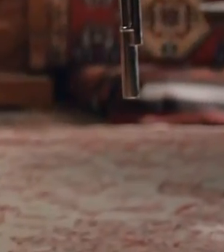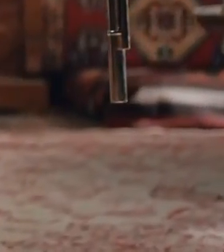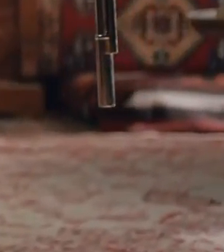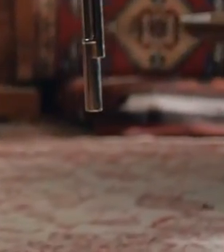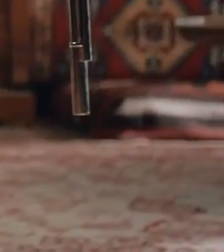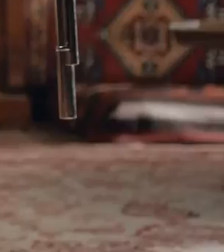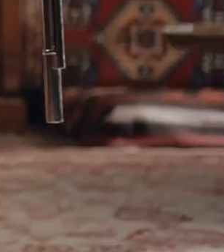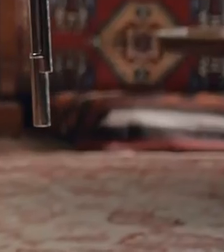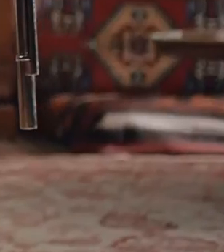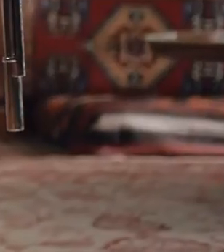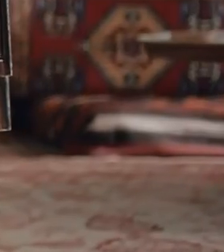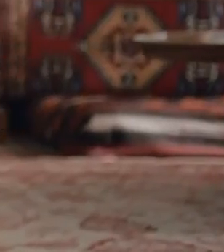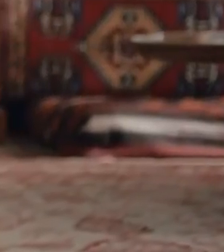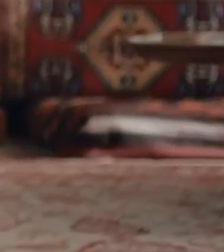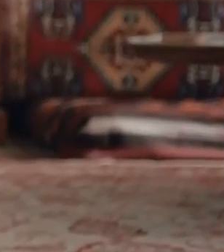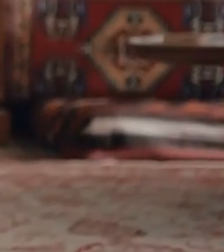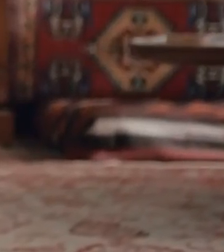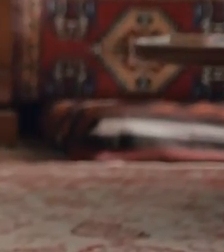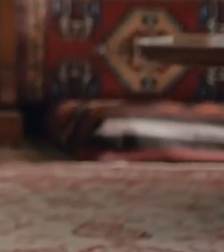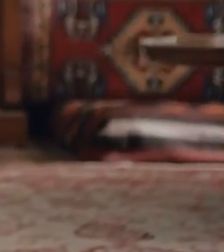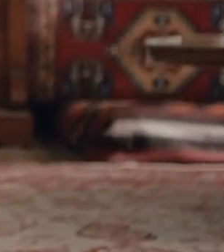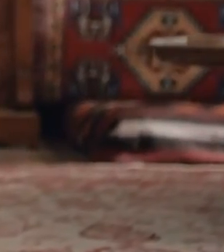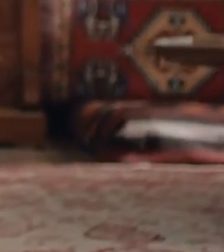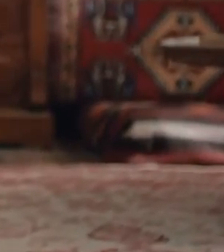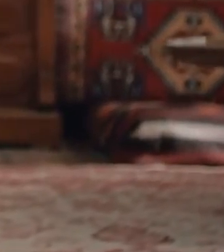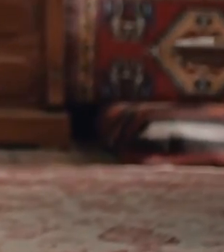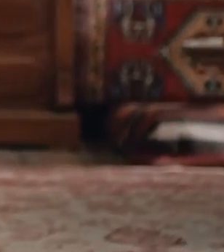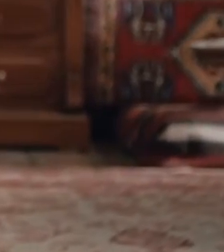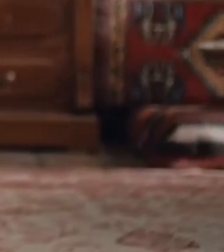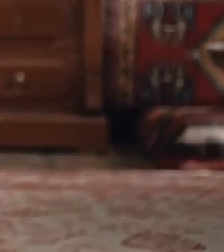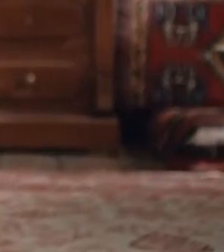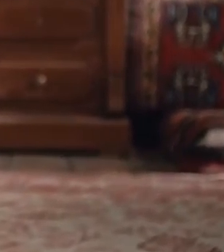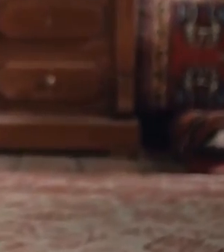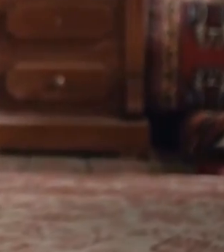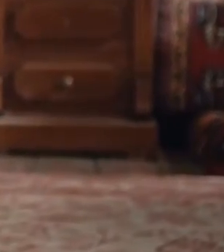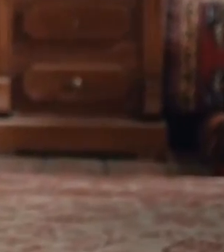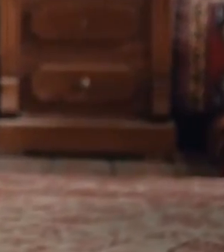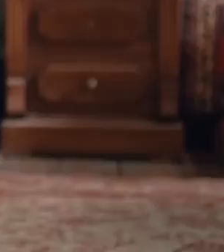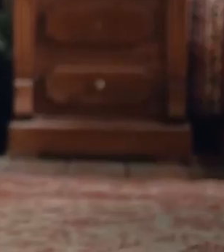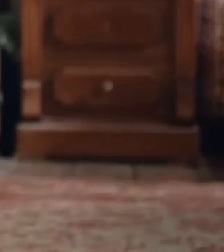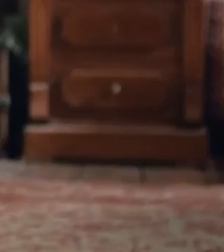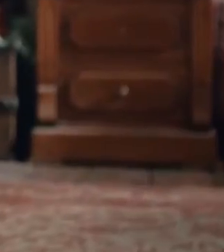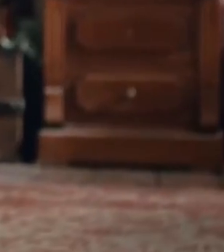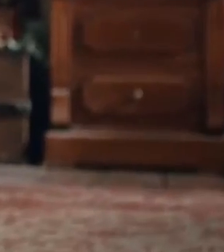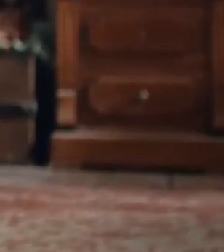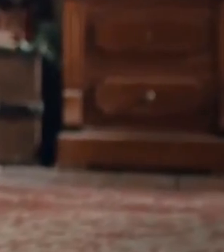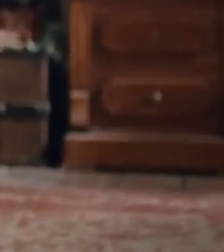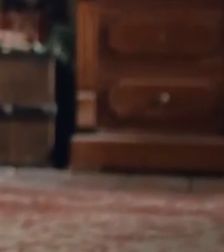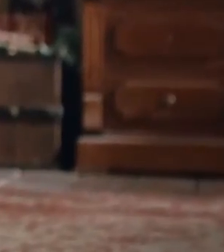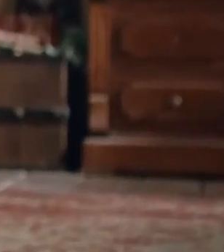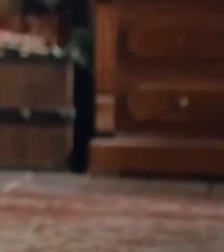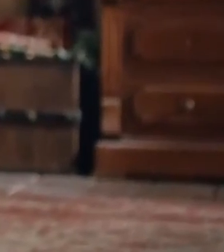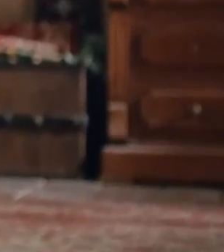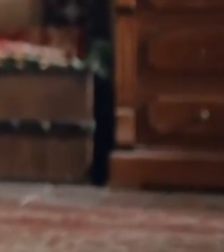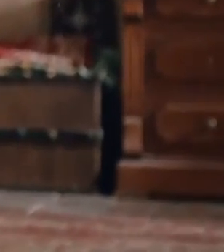sadece bacakları ve elleri görünüyor. Sağ elinde de bir tabanca tutmakta olduğu oda Mustafa'nın yatak odası. Üzerindeki ceket, bıyıklının